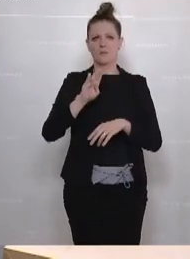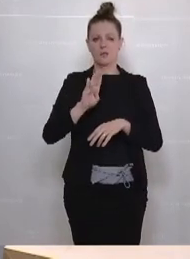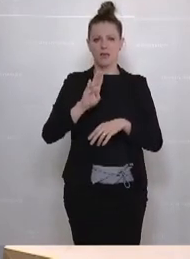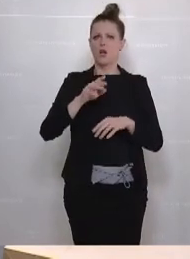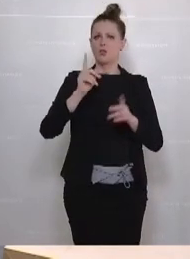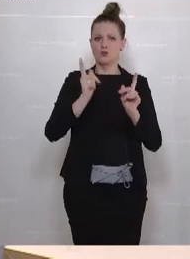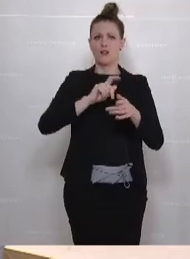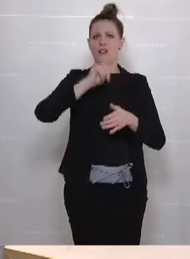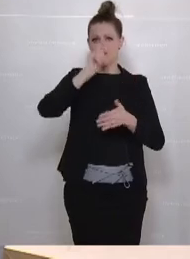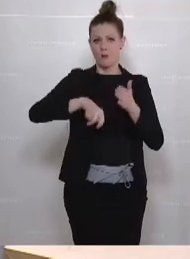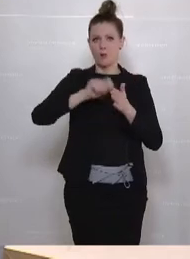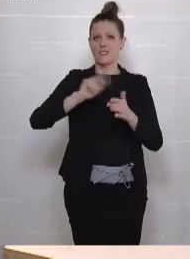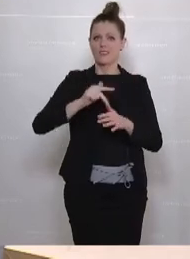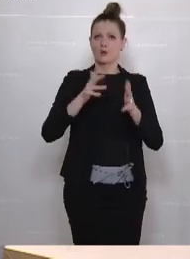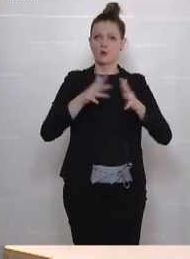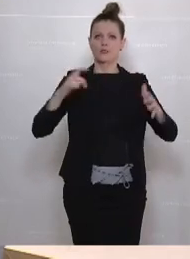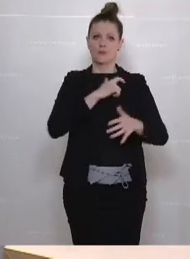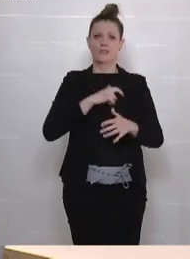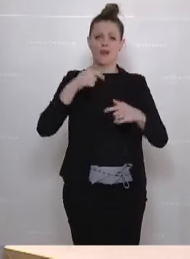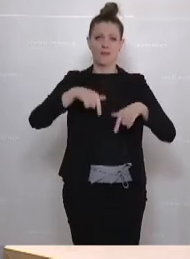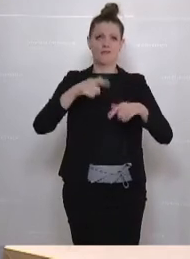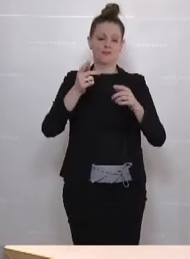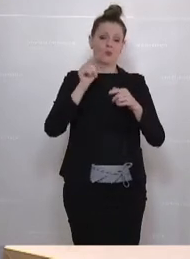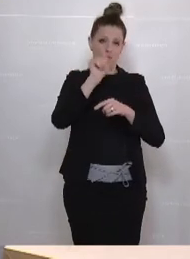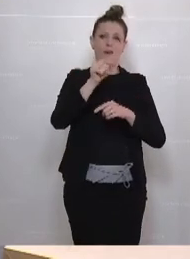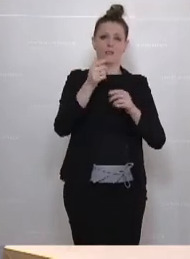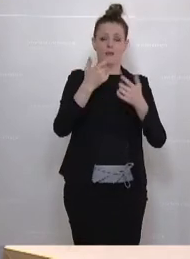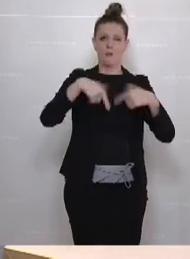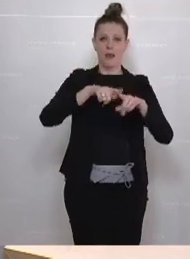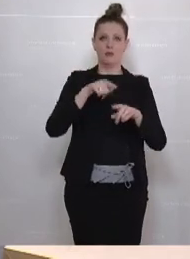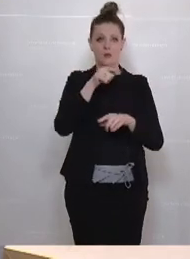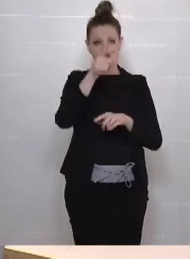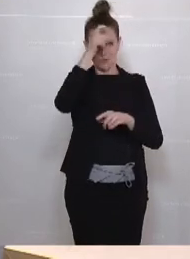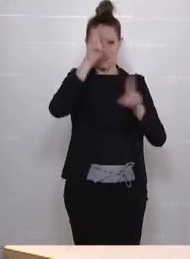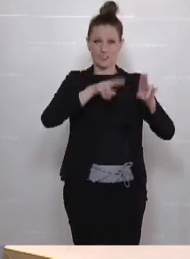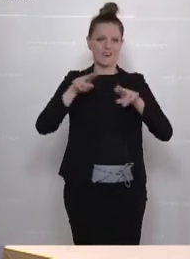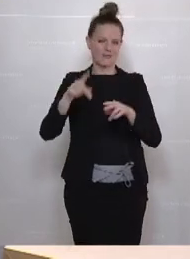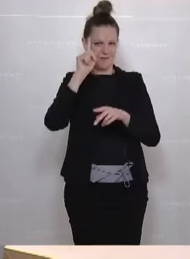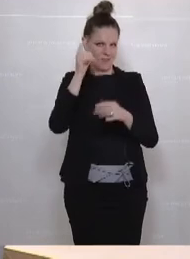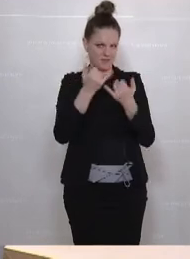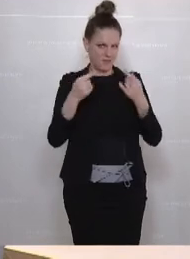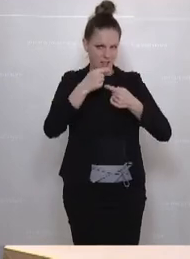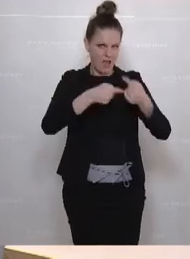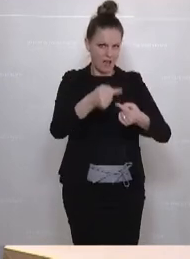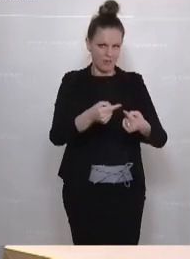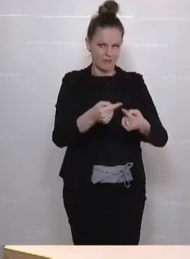die drittgrößte Partei des Landes. Wir wissen einerseits über die Verfasstheit türkischer Gerichte, aber das